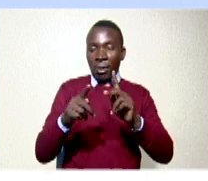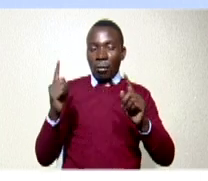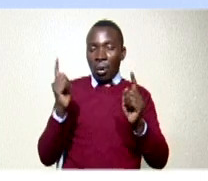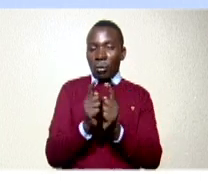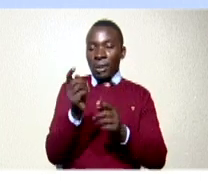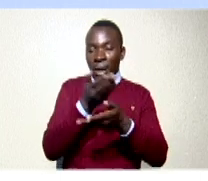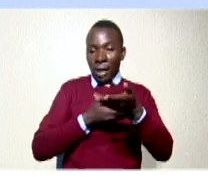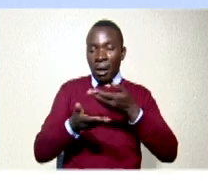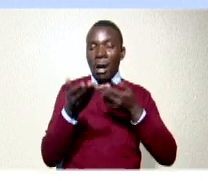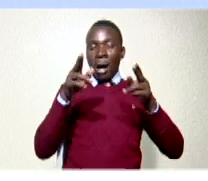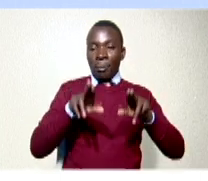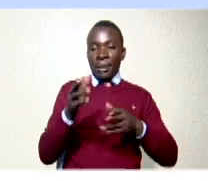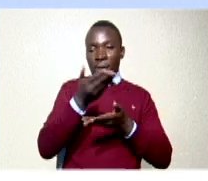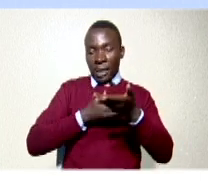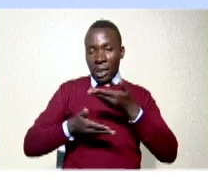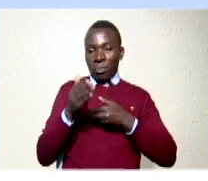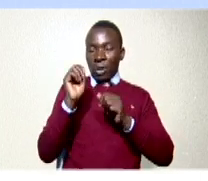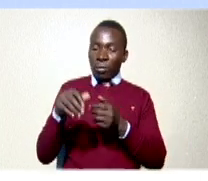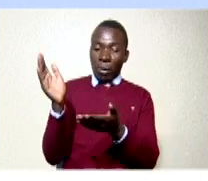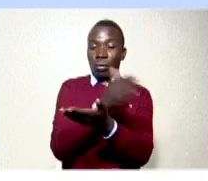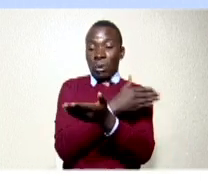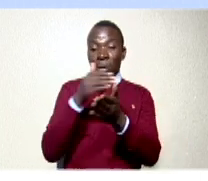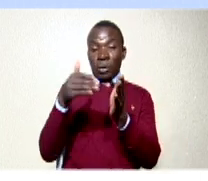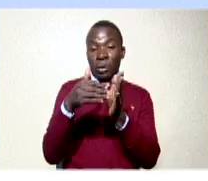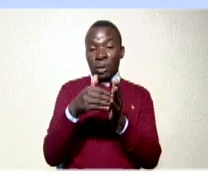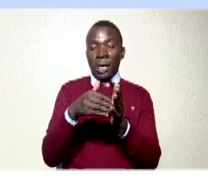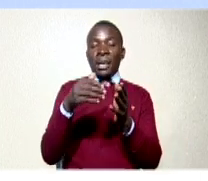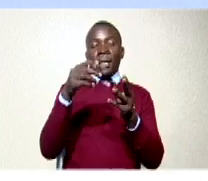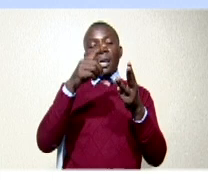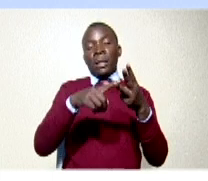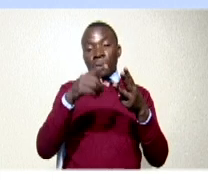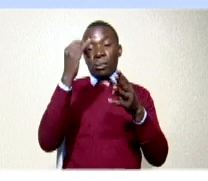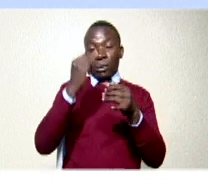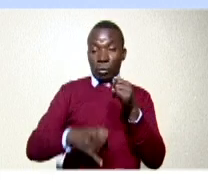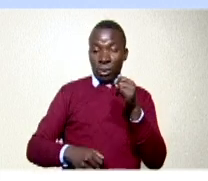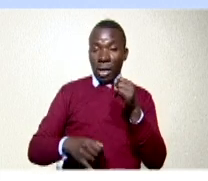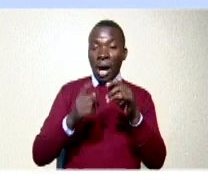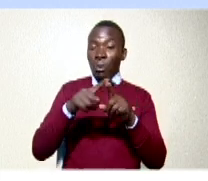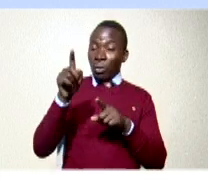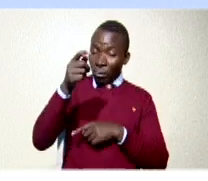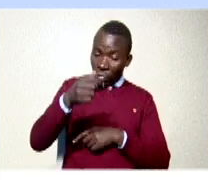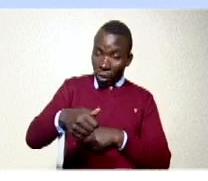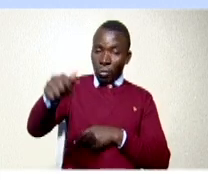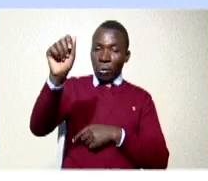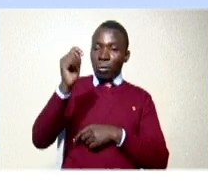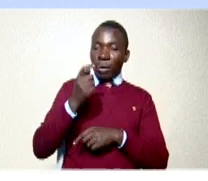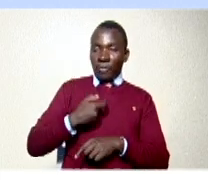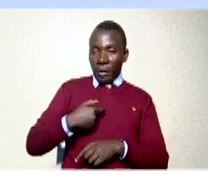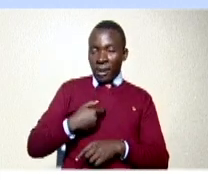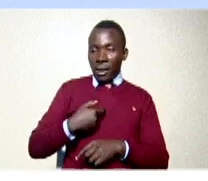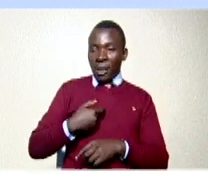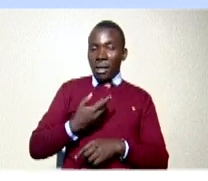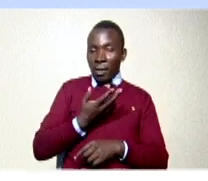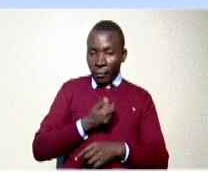habamo ibiganirwaho bikaba byavanwaho nizo nzitizi icyanyuma abikora bo bwabo bafite guhura